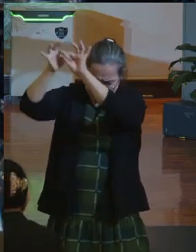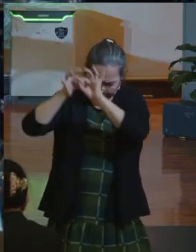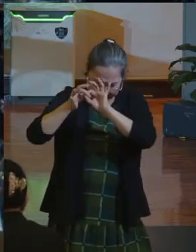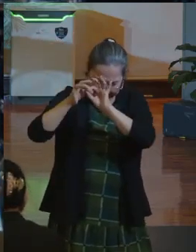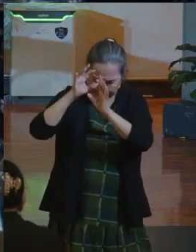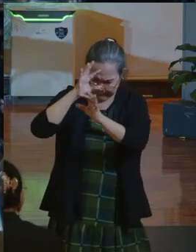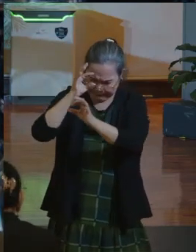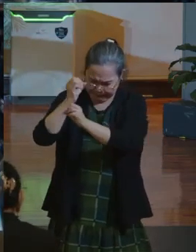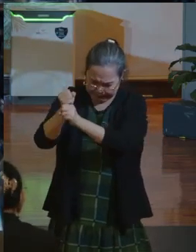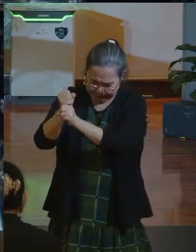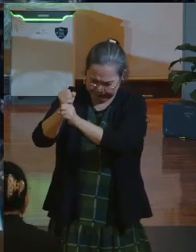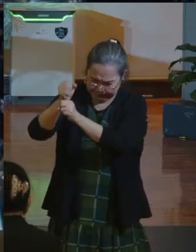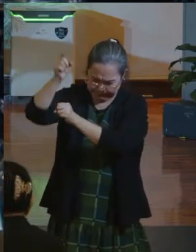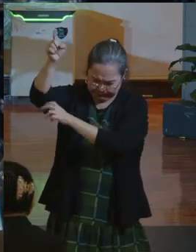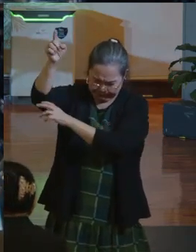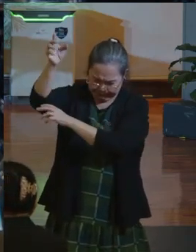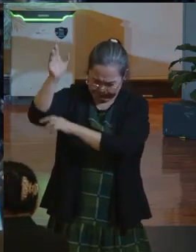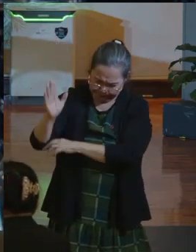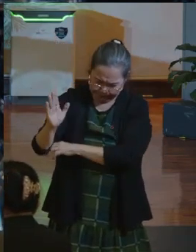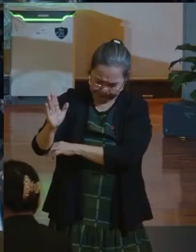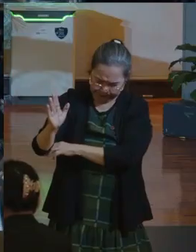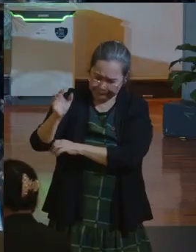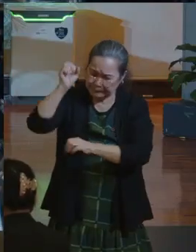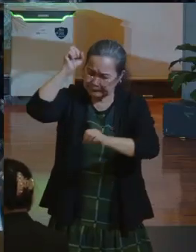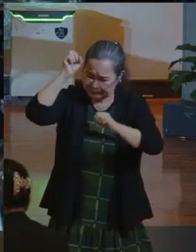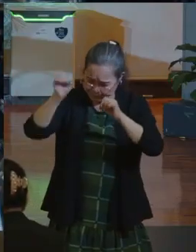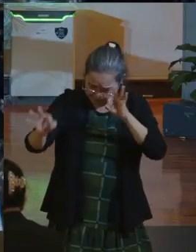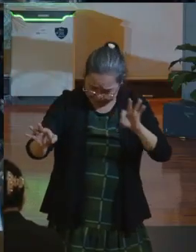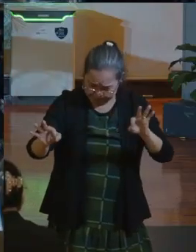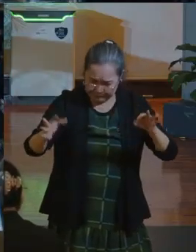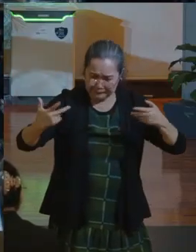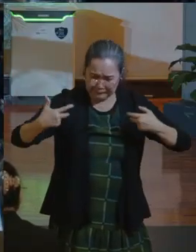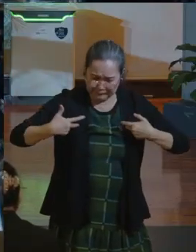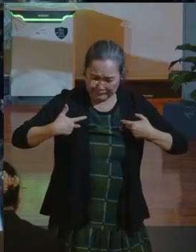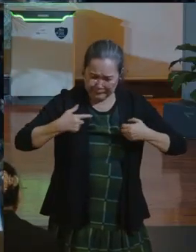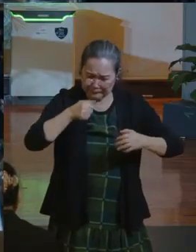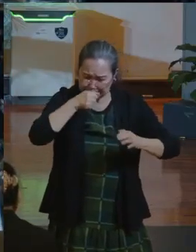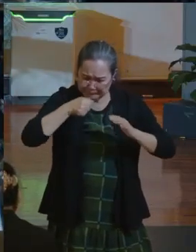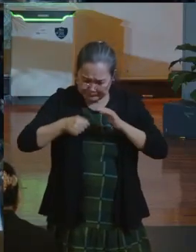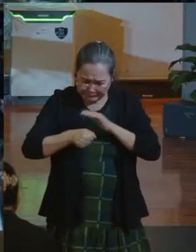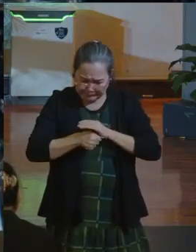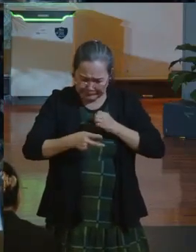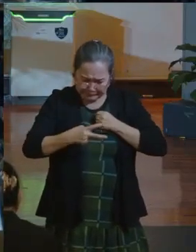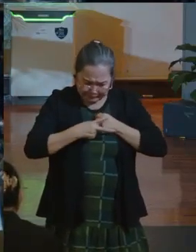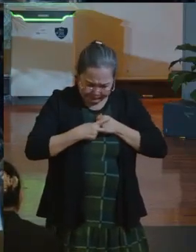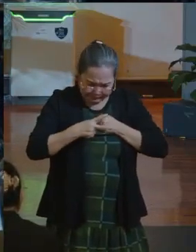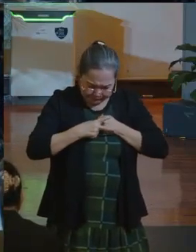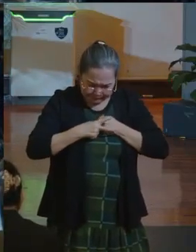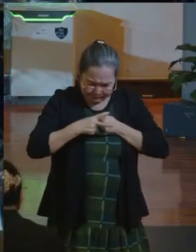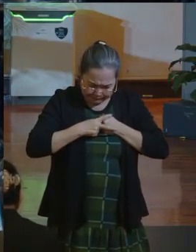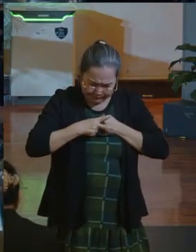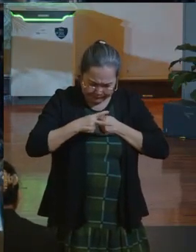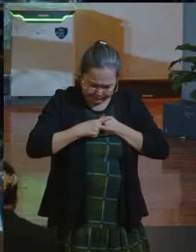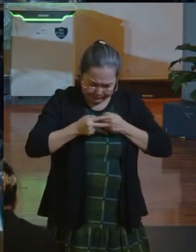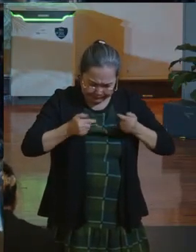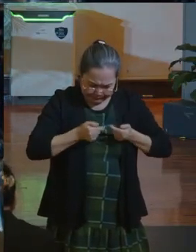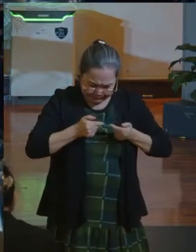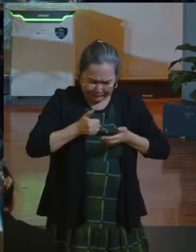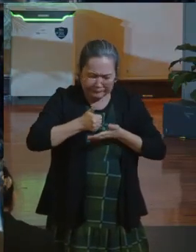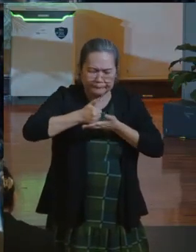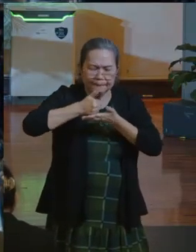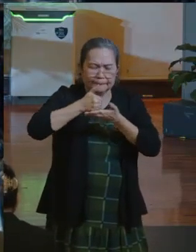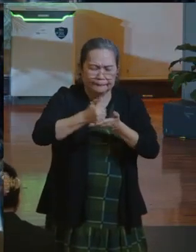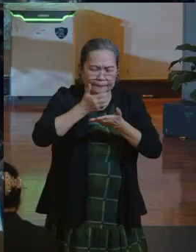pananampalataya sa inyo. Kung sila ay merong kinatago na kasalanan, tulungan niyo